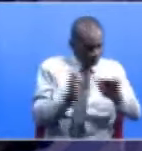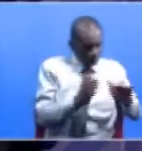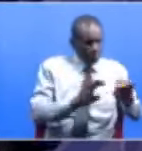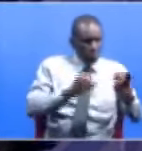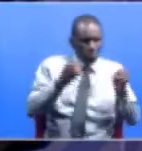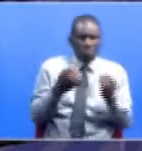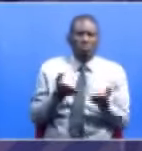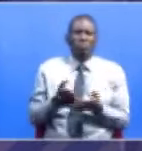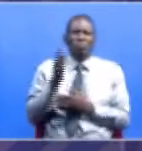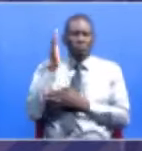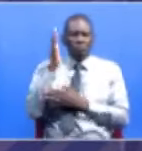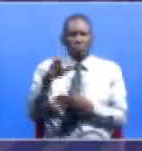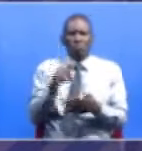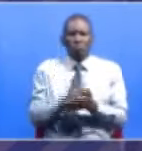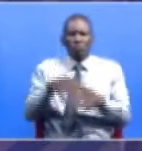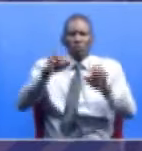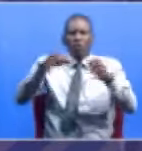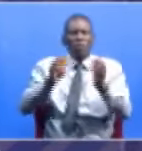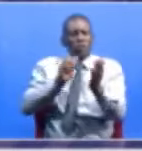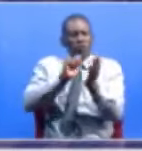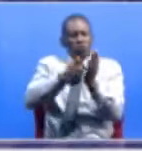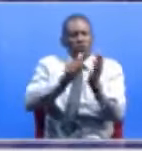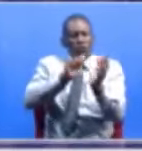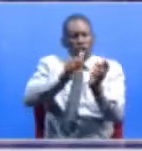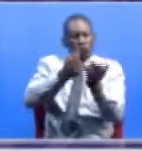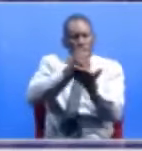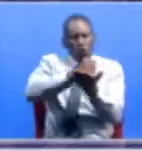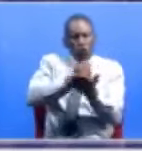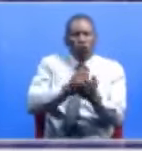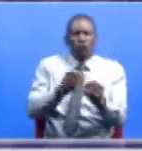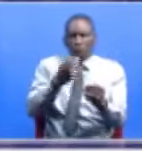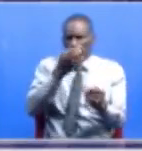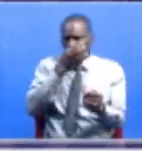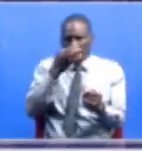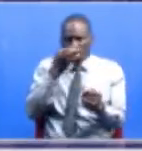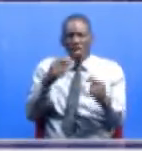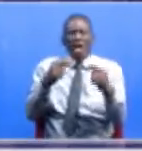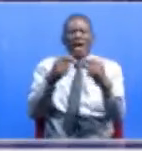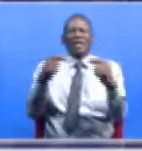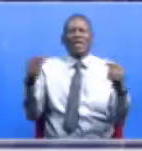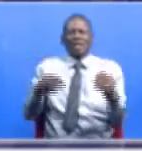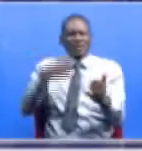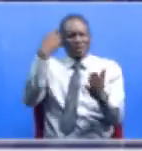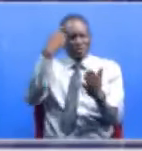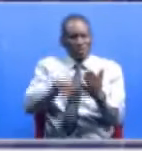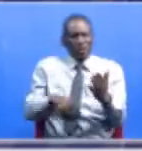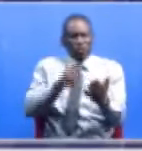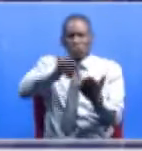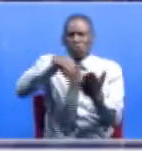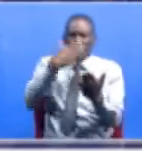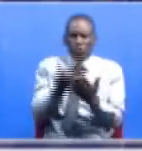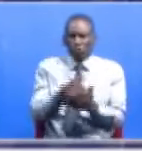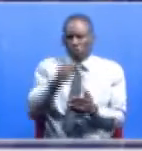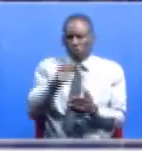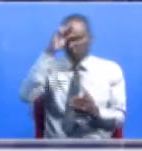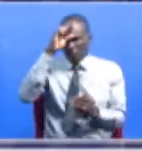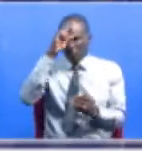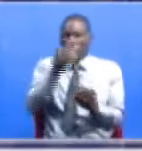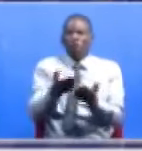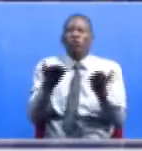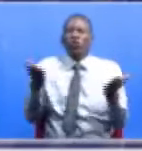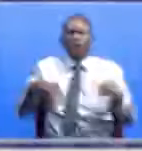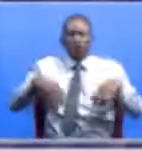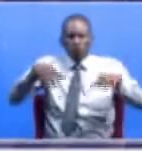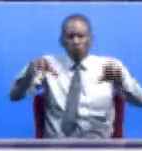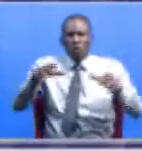Na moja kwa moja ni kwamba wakulima wa kahawa kutoka kaunti ya Nyeri wamepinga vikali ushuru unaopendekezwa na serikali kwa bidhaa za kilimo